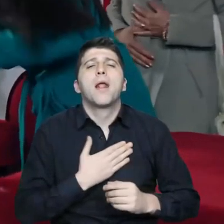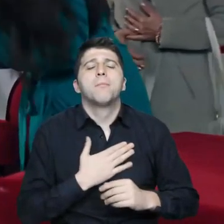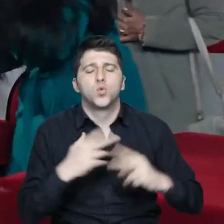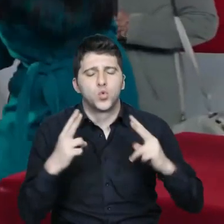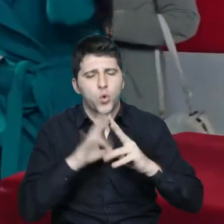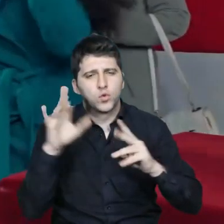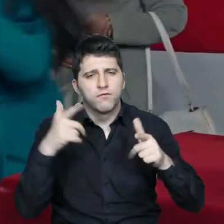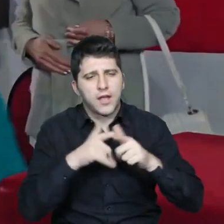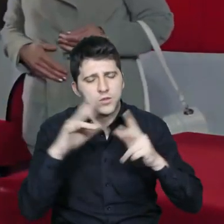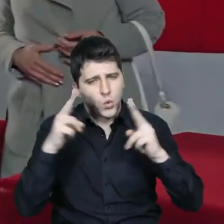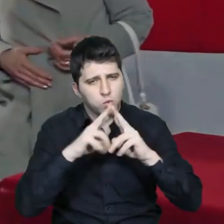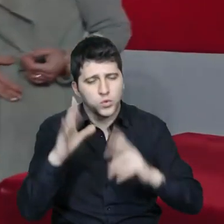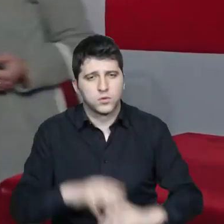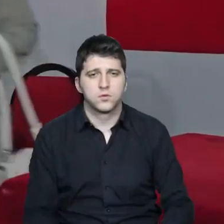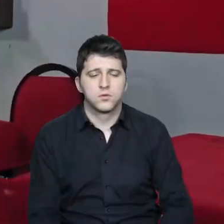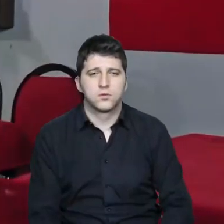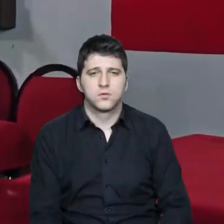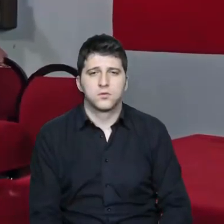Görüşürüz Fatih'ciğim.